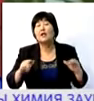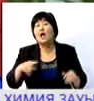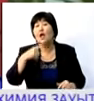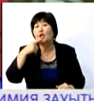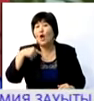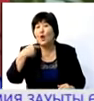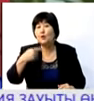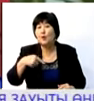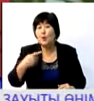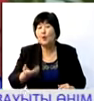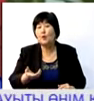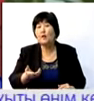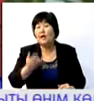сөйлеу